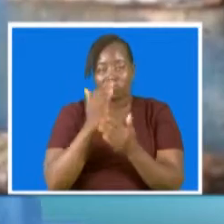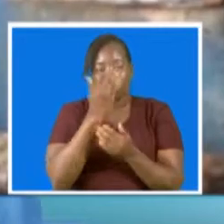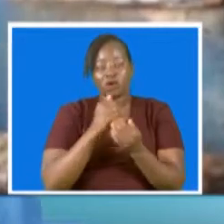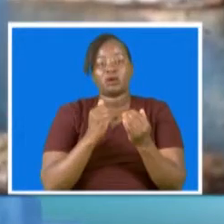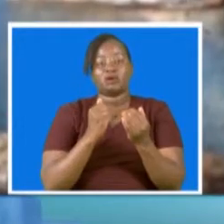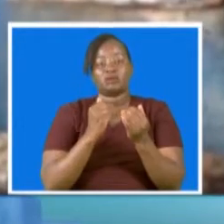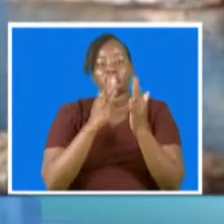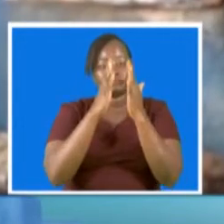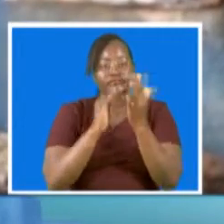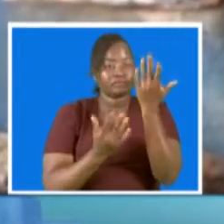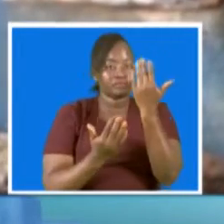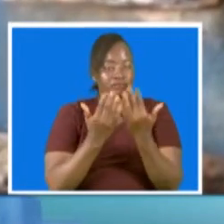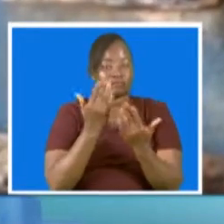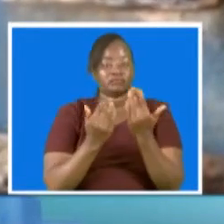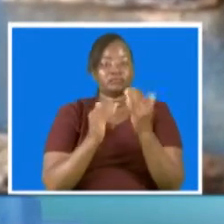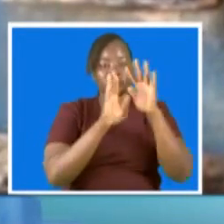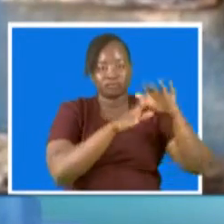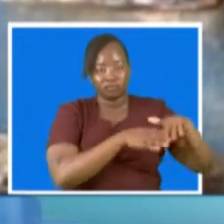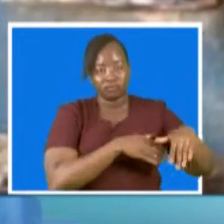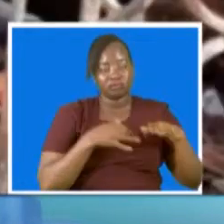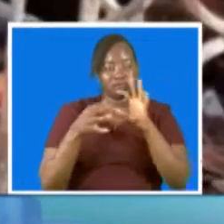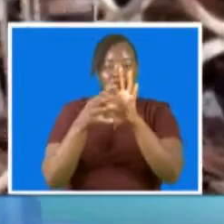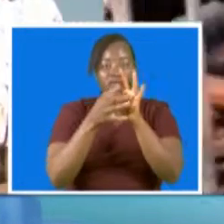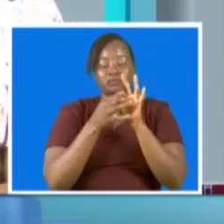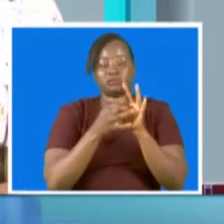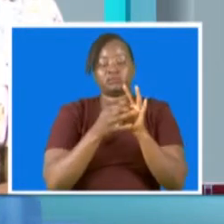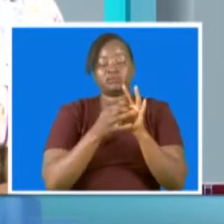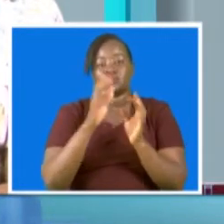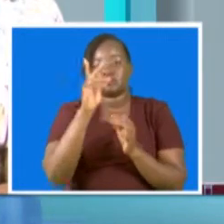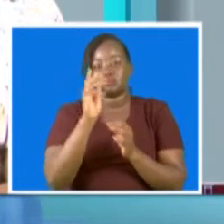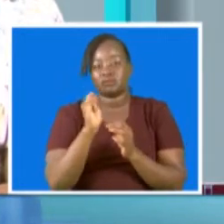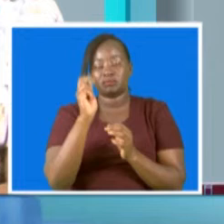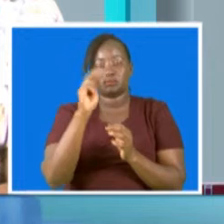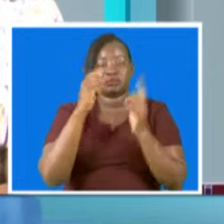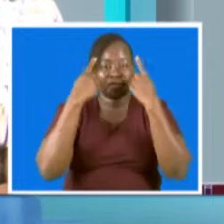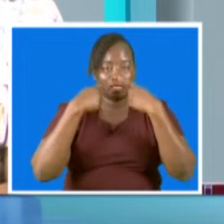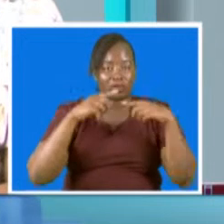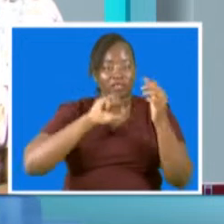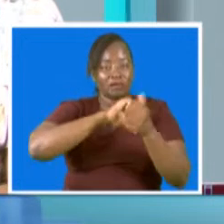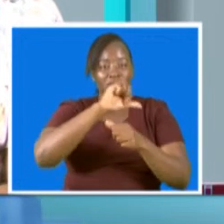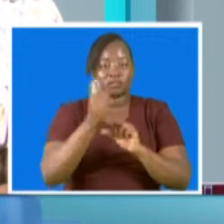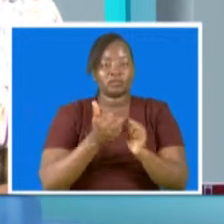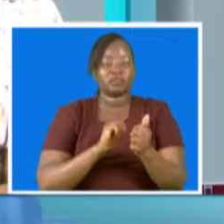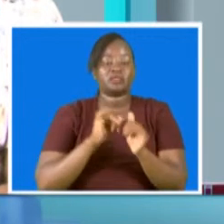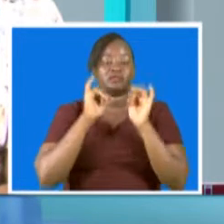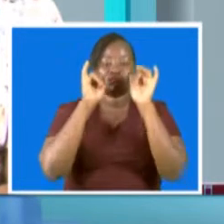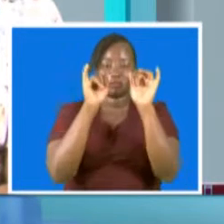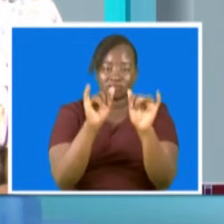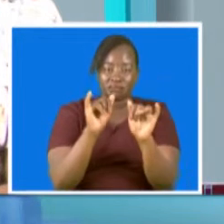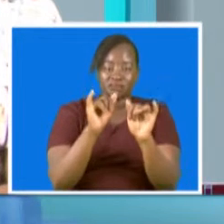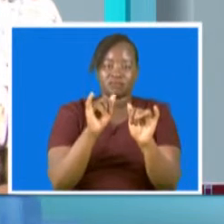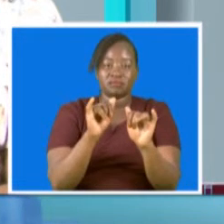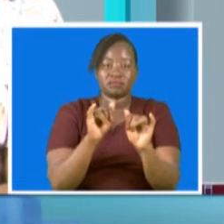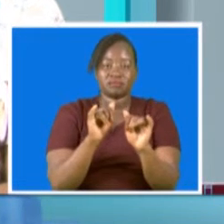gukurikana thutha wa nyumba yao gukorwo igicinwo nitugukorwo ni gitukinyitanira na mundu ugwitwo Ken Maina agitumenyithia maingi megie mathako